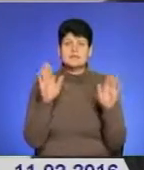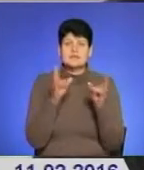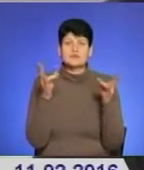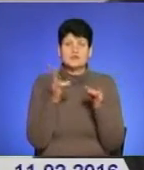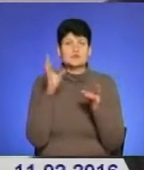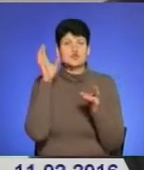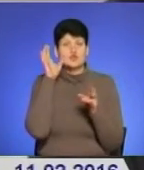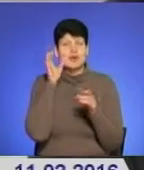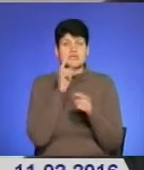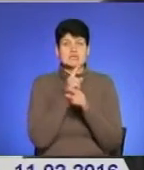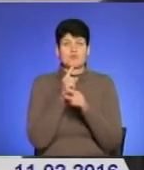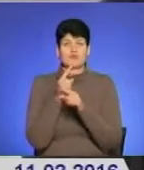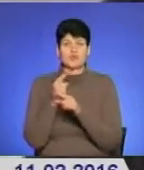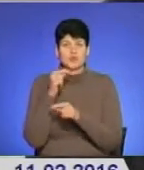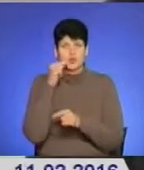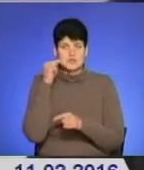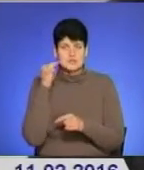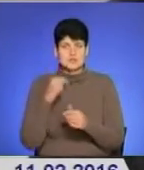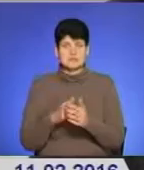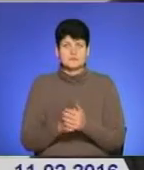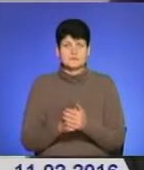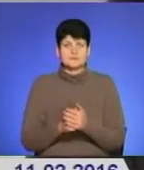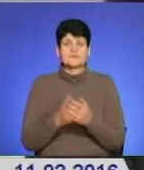слухати, а заборонити російськомовні?